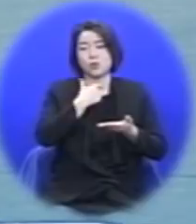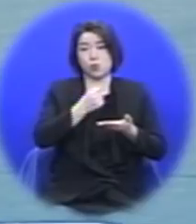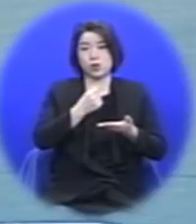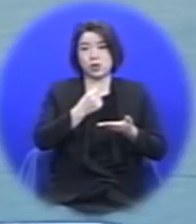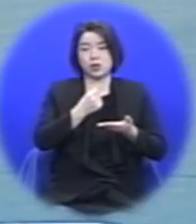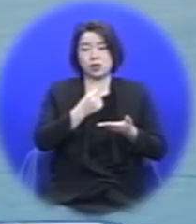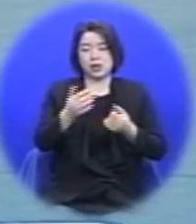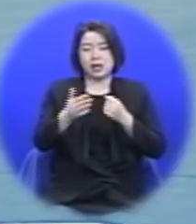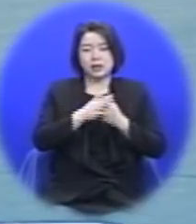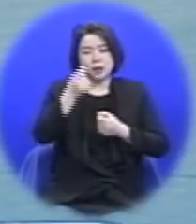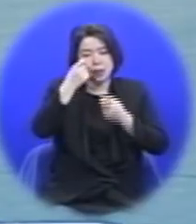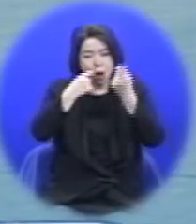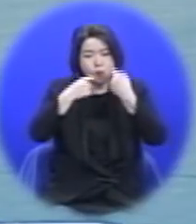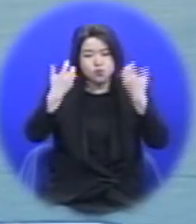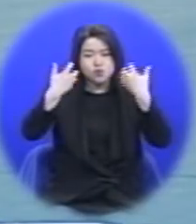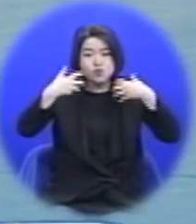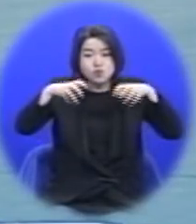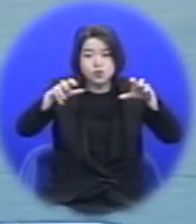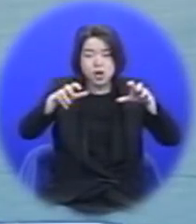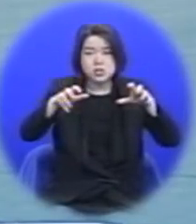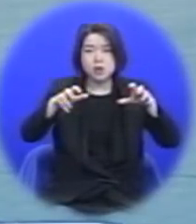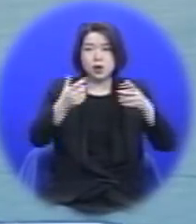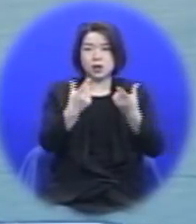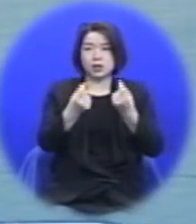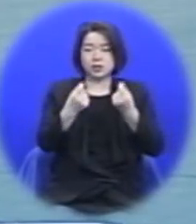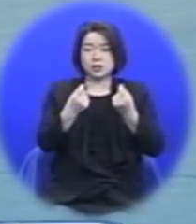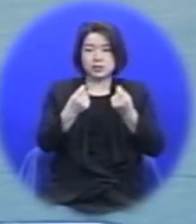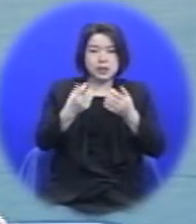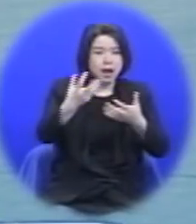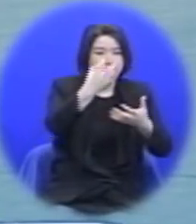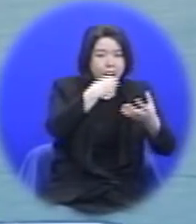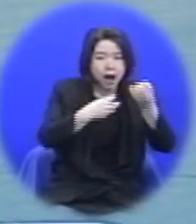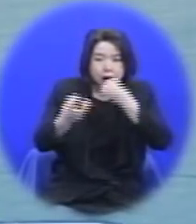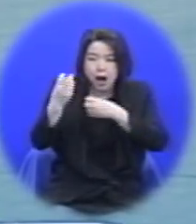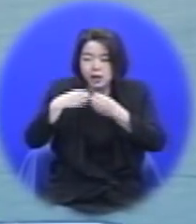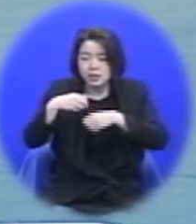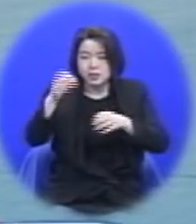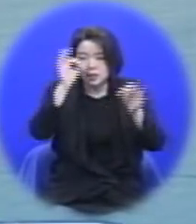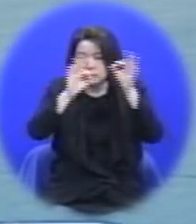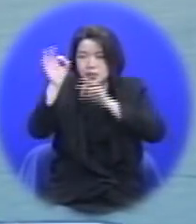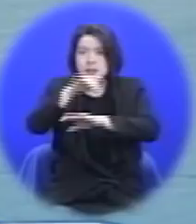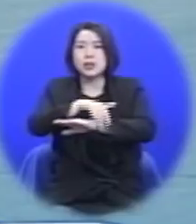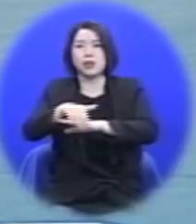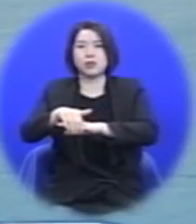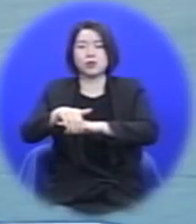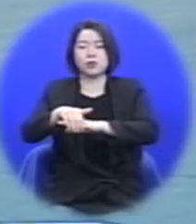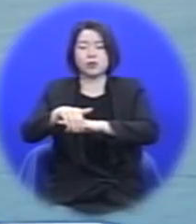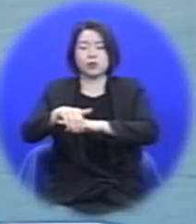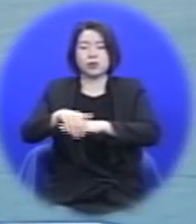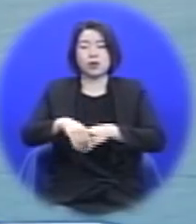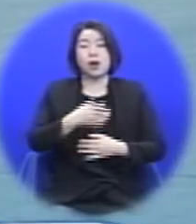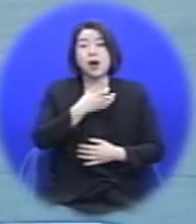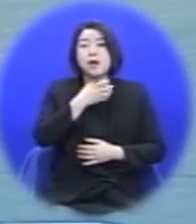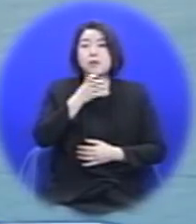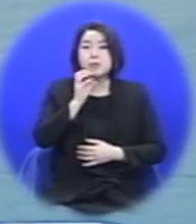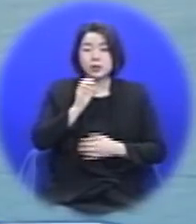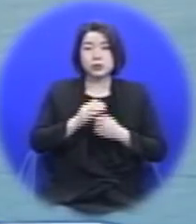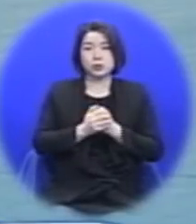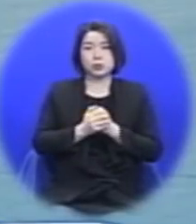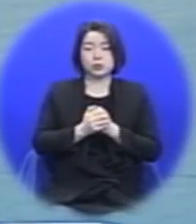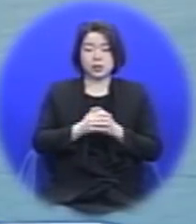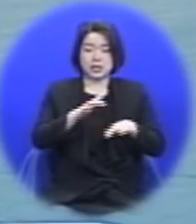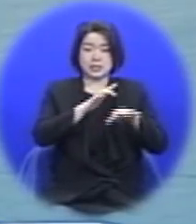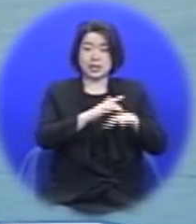그래서 우는 사자와 같이 삼킬차를 찾아서 돌아다닌다고 했습니다. 베드로도 사탄에